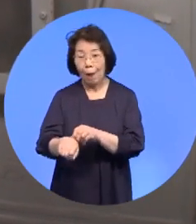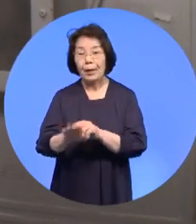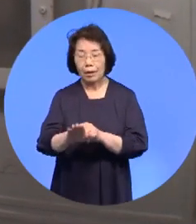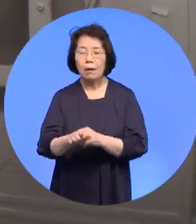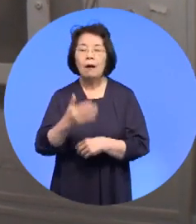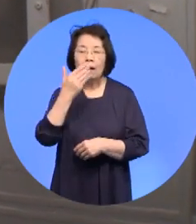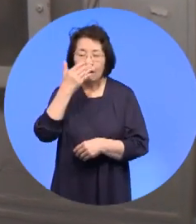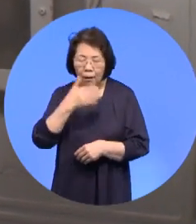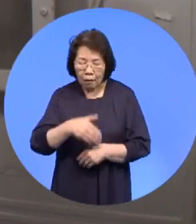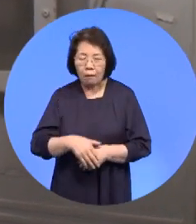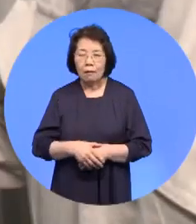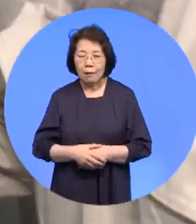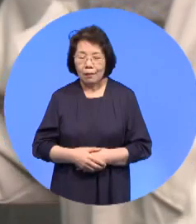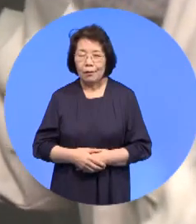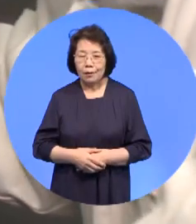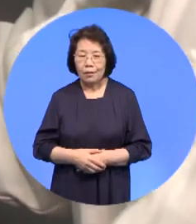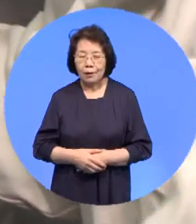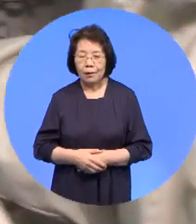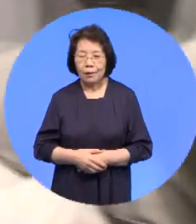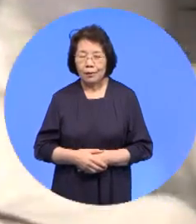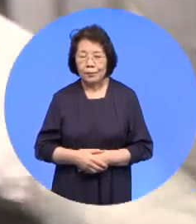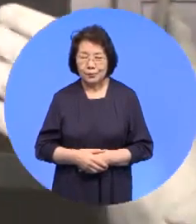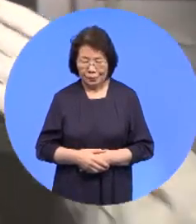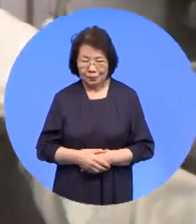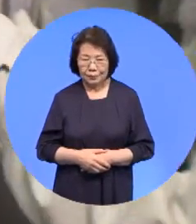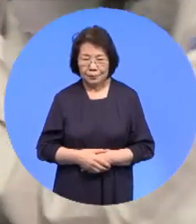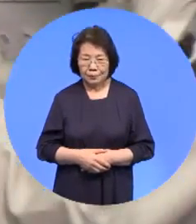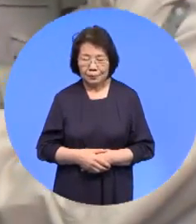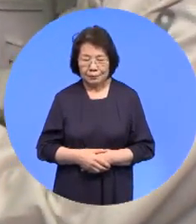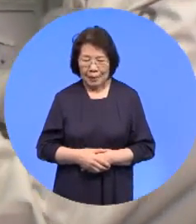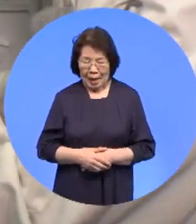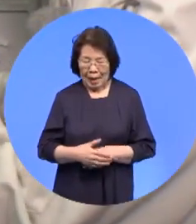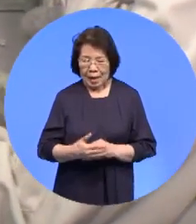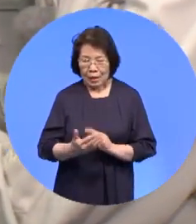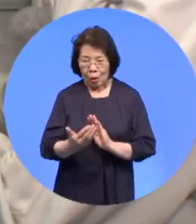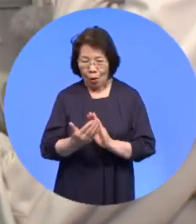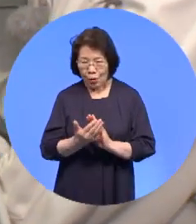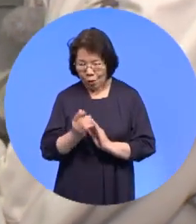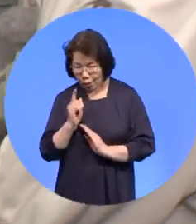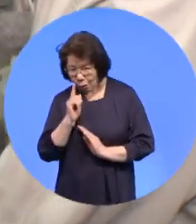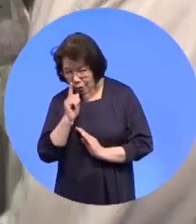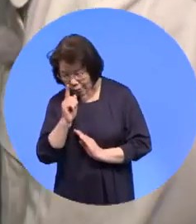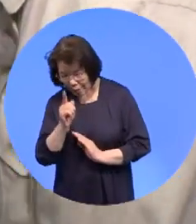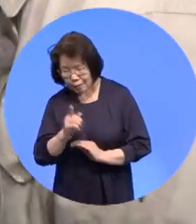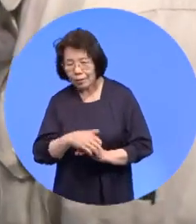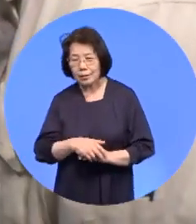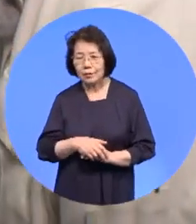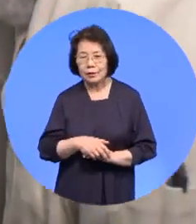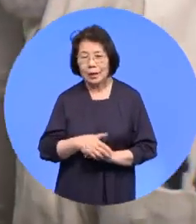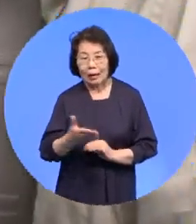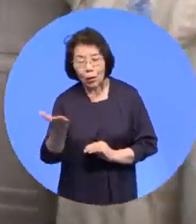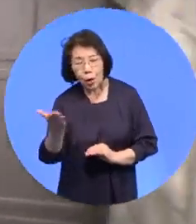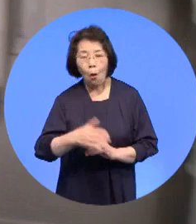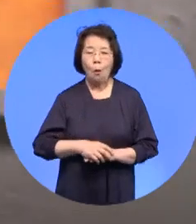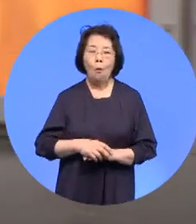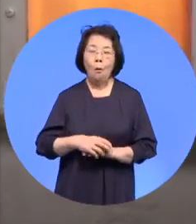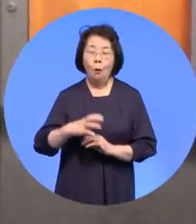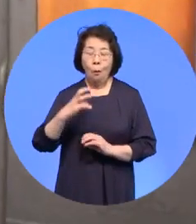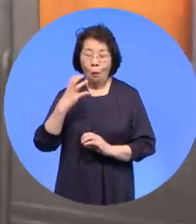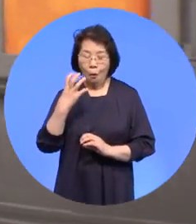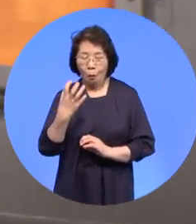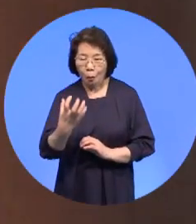回していた出すぞということでいよいよのぞき窓オープンうわああああっ